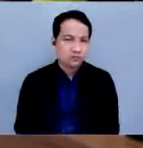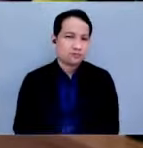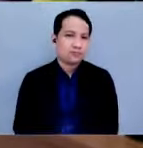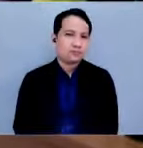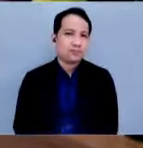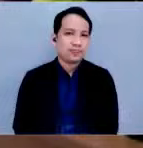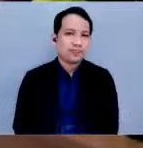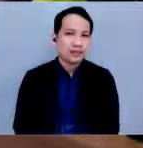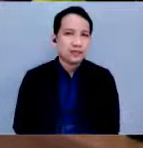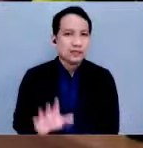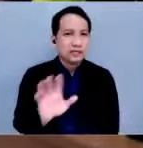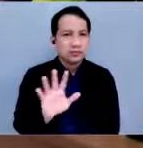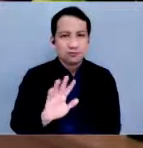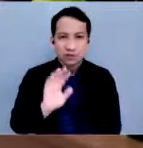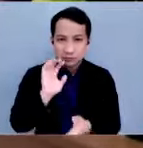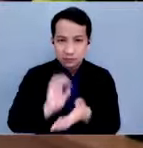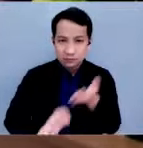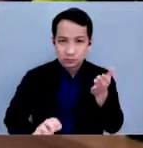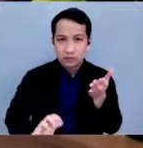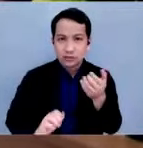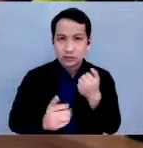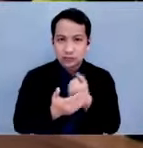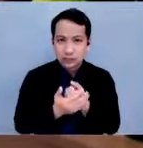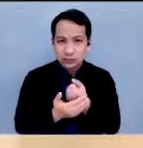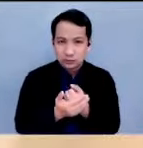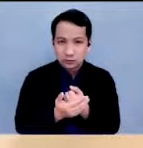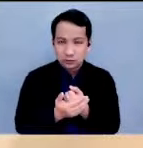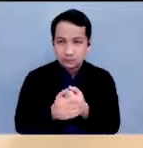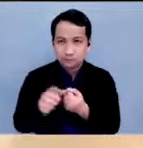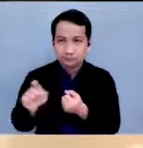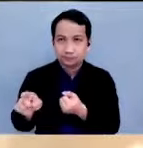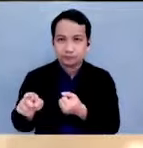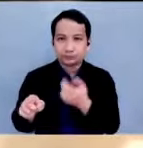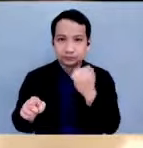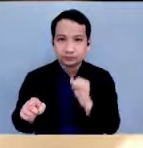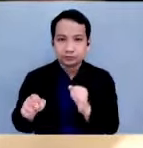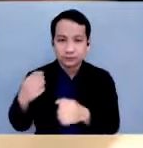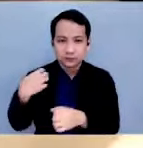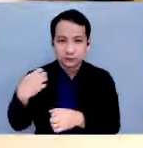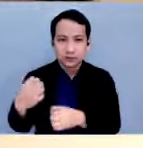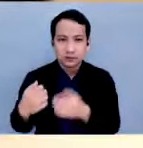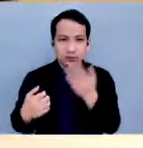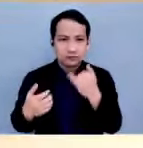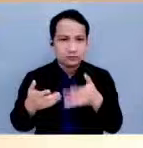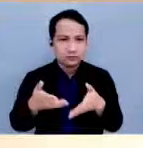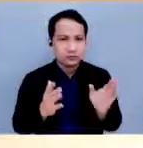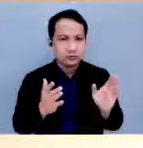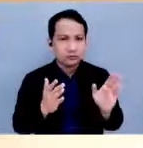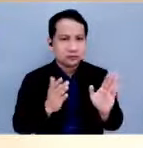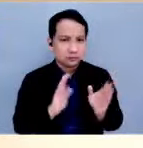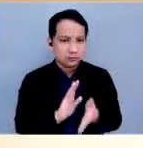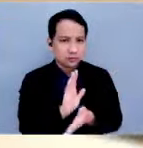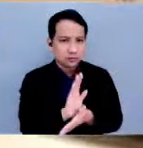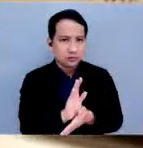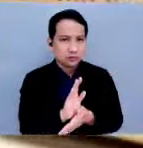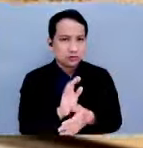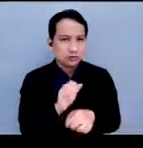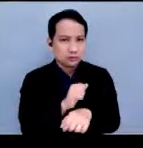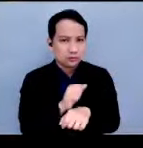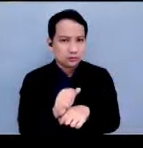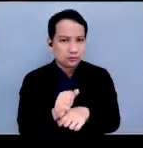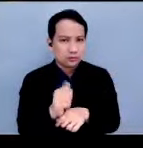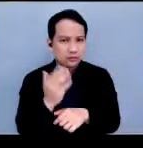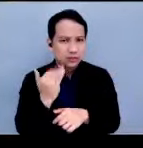maaaring magbawas sa sahod ng empleyado ang employer nang walang pahintulot ng empleyado. Hindi